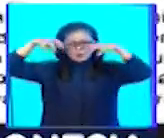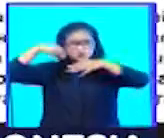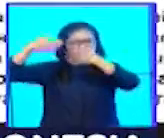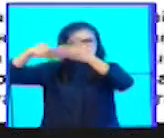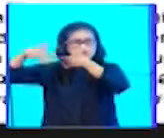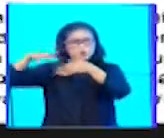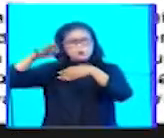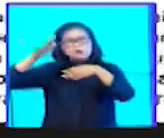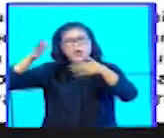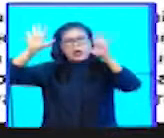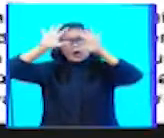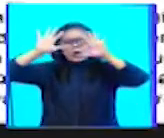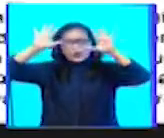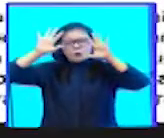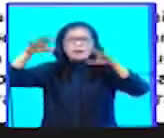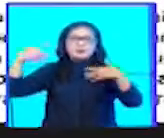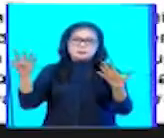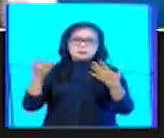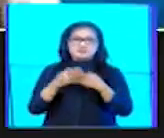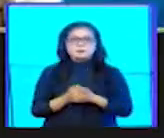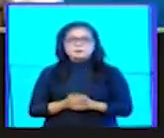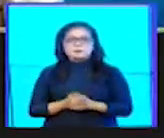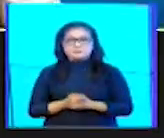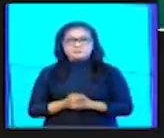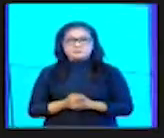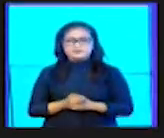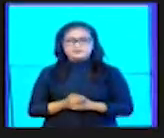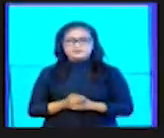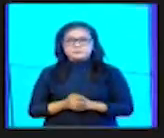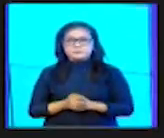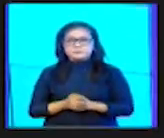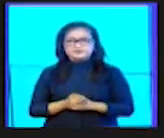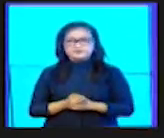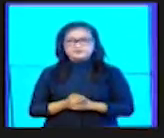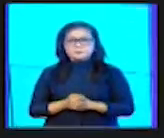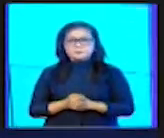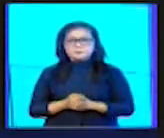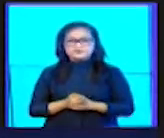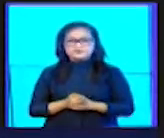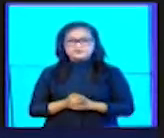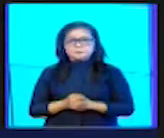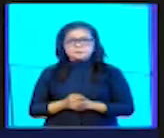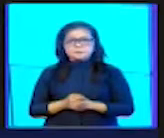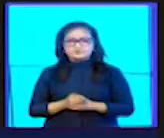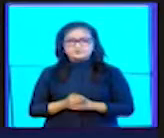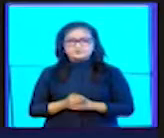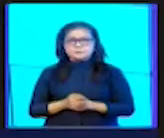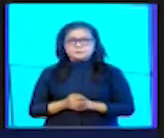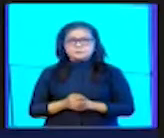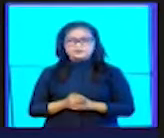dan berawan seperti kecepatan geraknya lambat